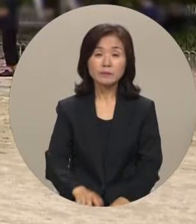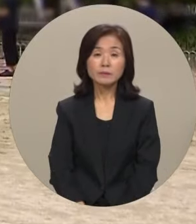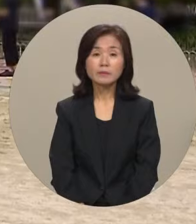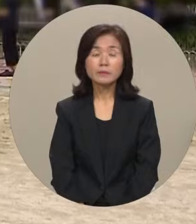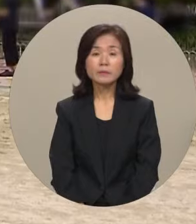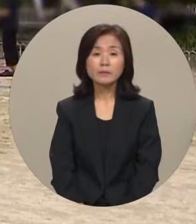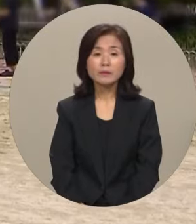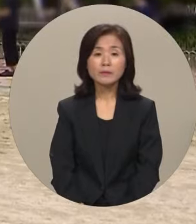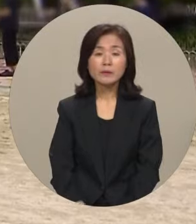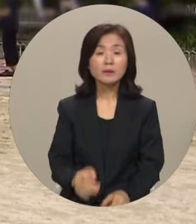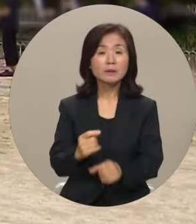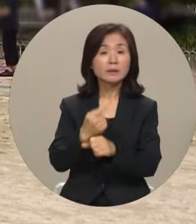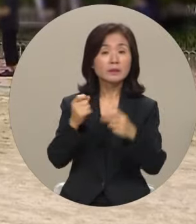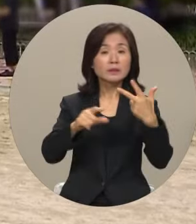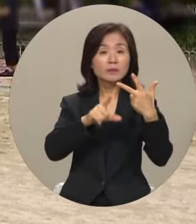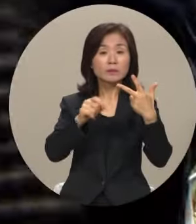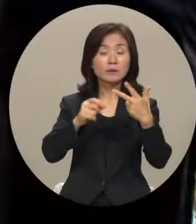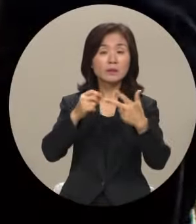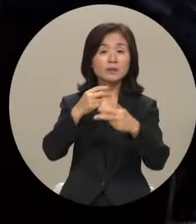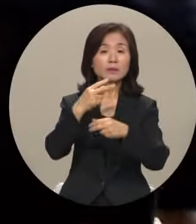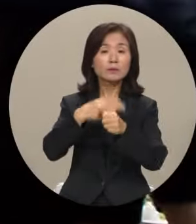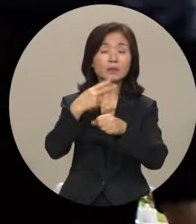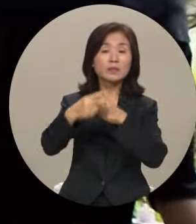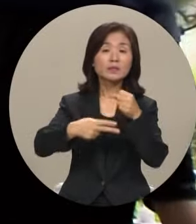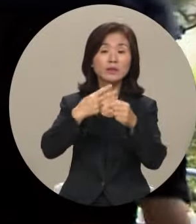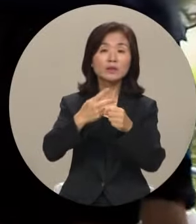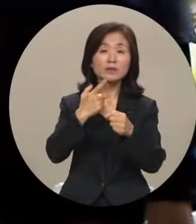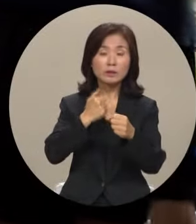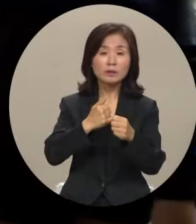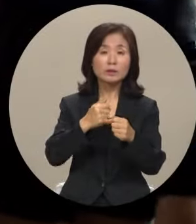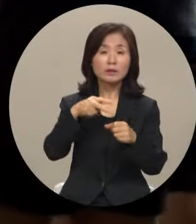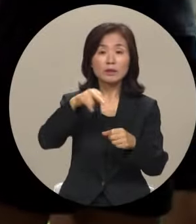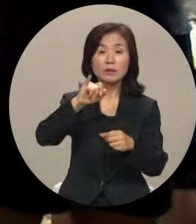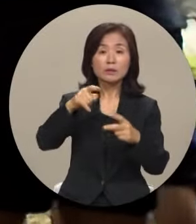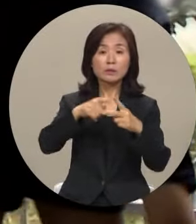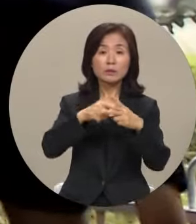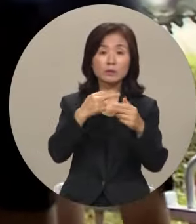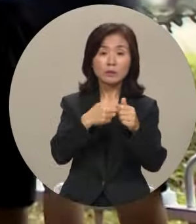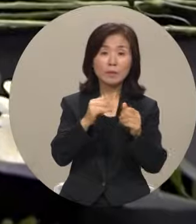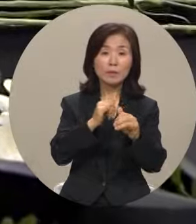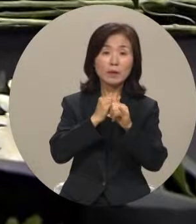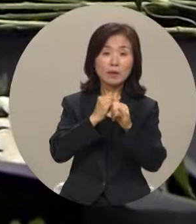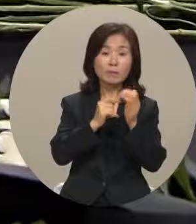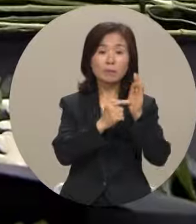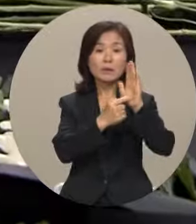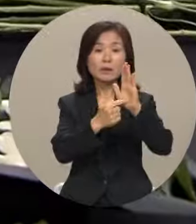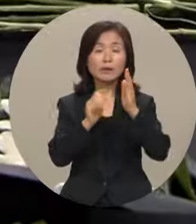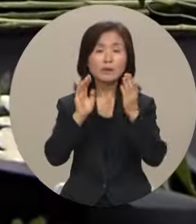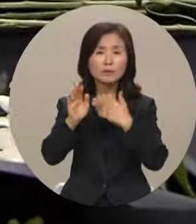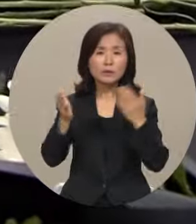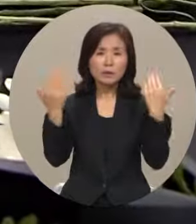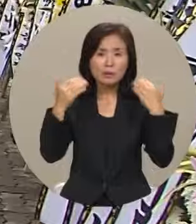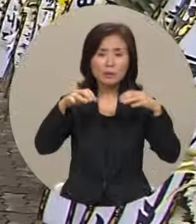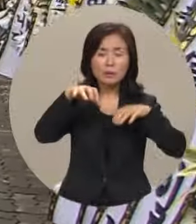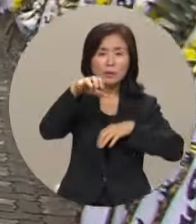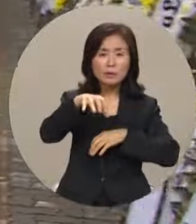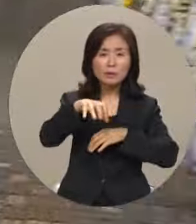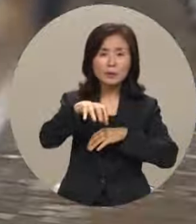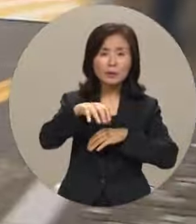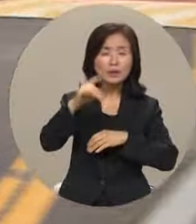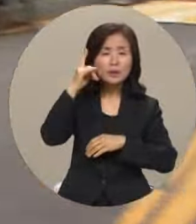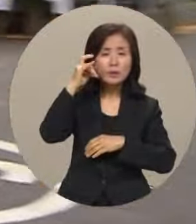기입니다 지난해 7월 2년차 서울 서초등학교 교사가 사망했다 사실이 알려진 뒤 학교 앞은 추모